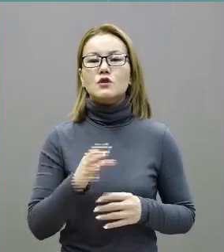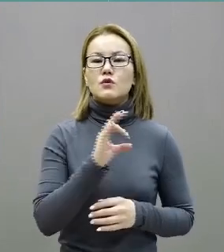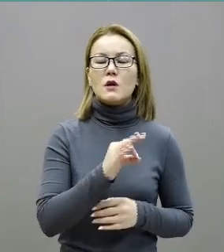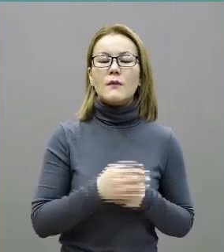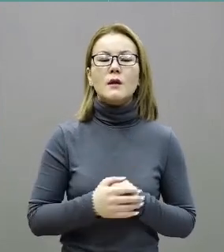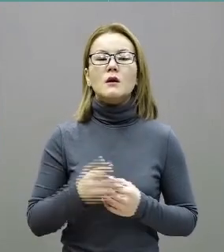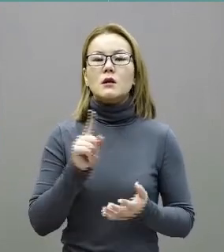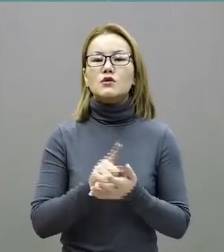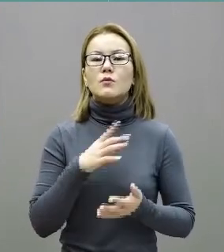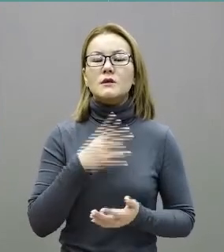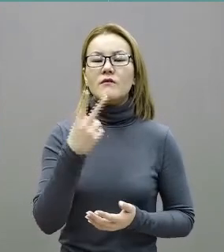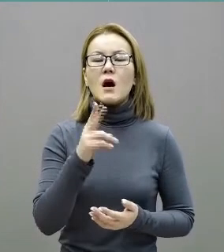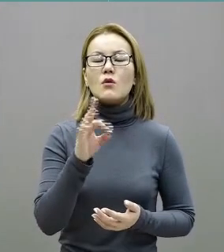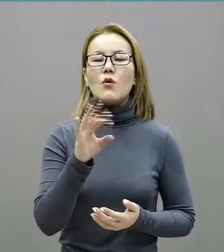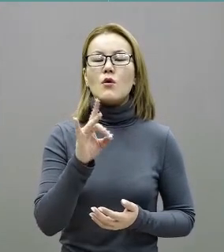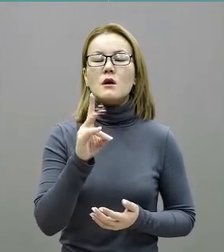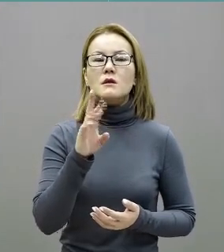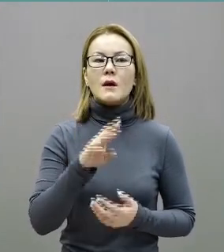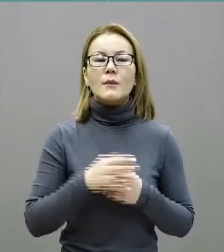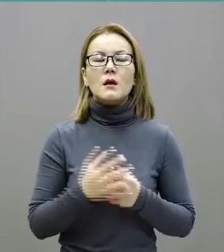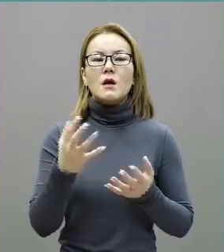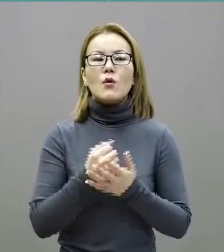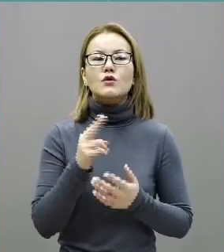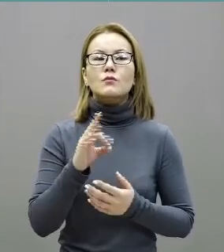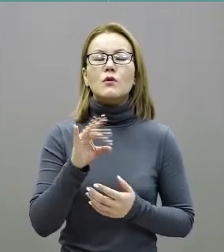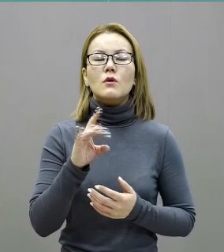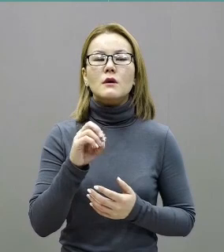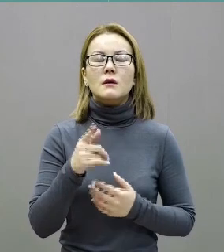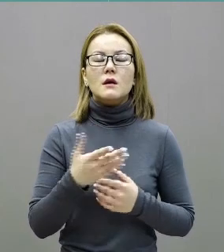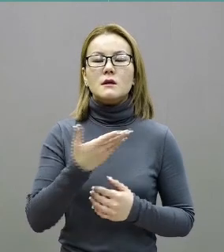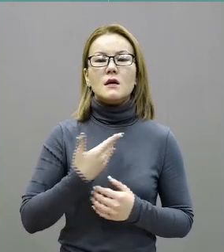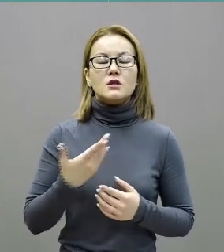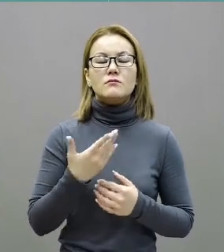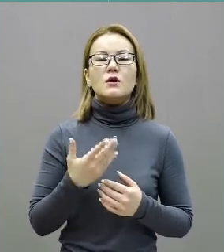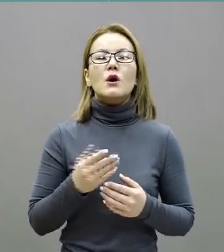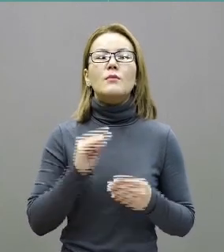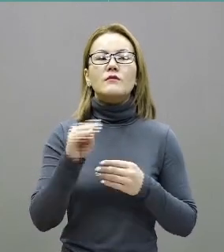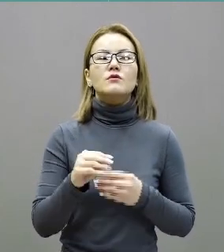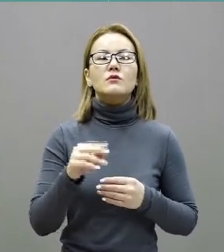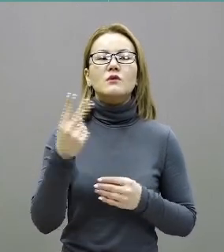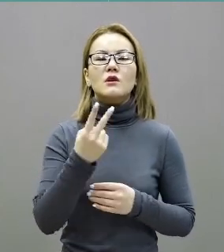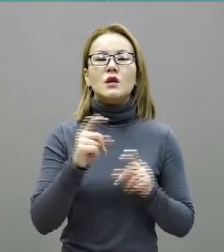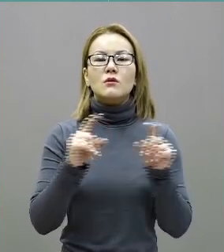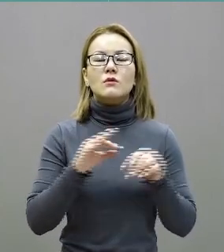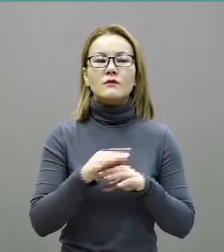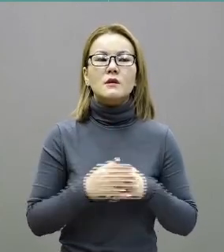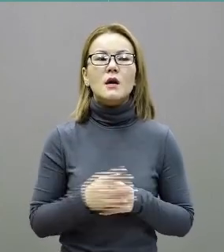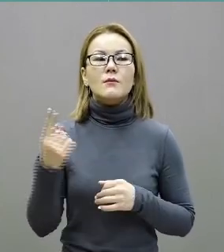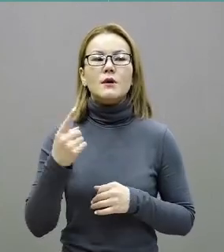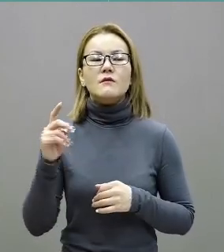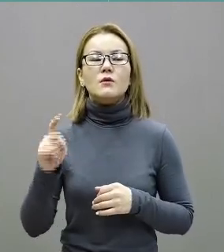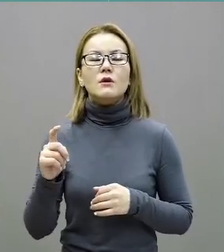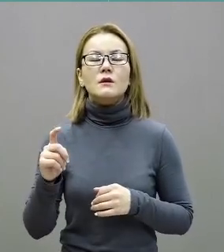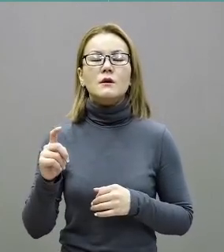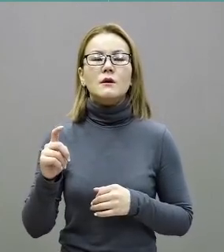должно быть два корня итак находим корни нашего приведенного квадратного уравнения 1